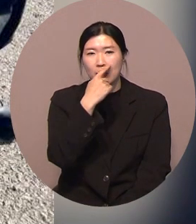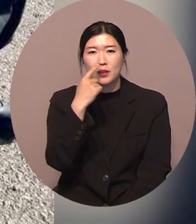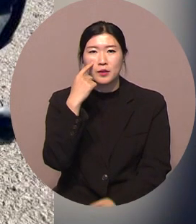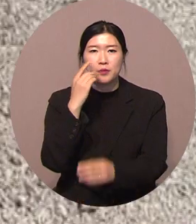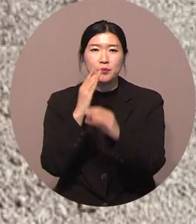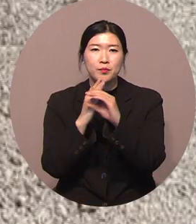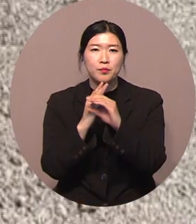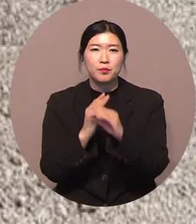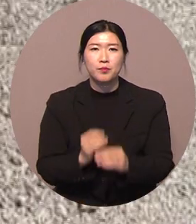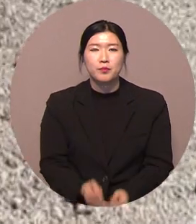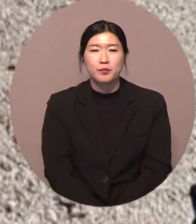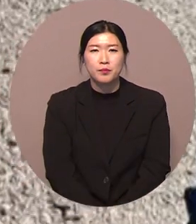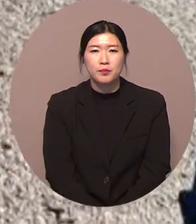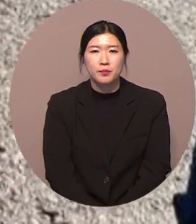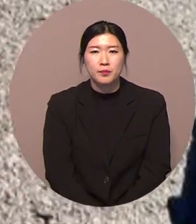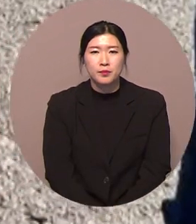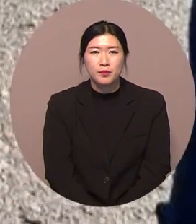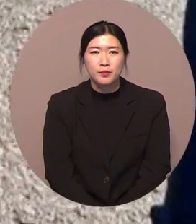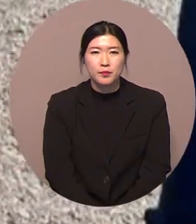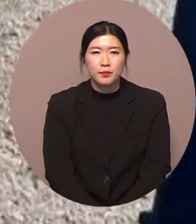사고 경위를 조사하고 있습니다